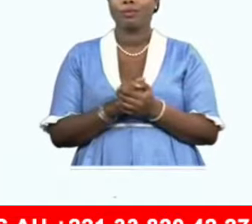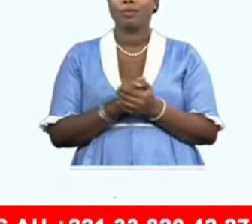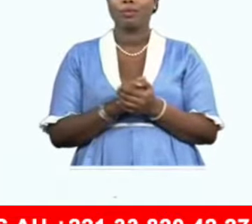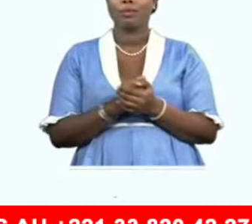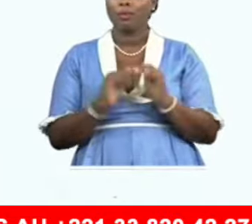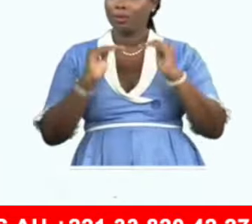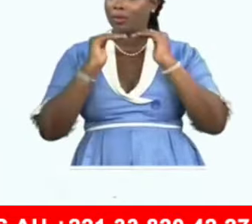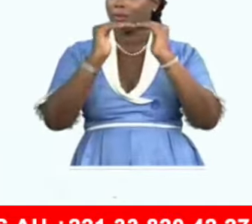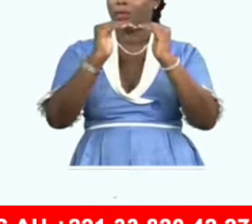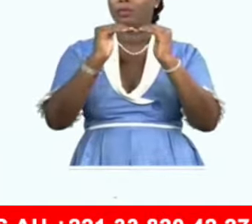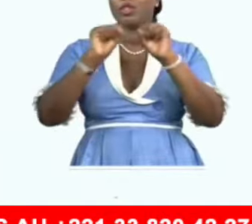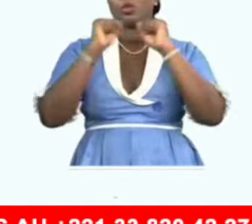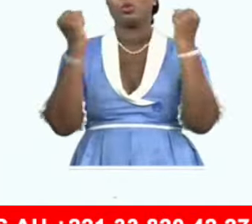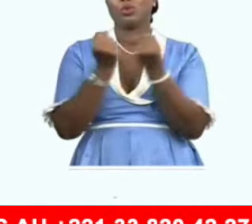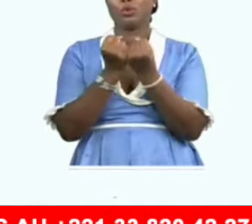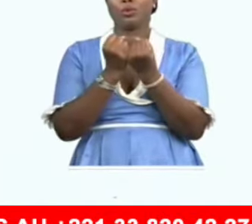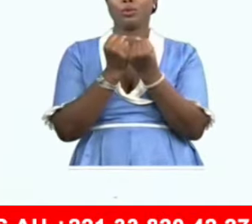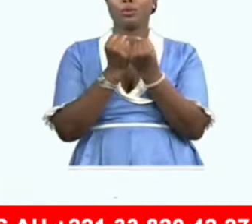équité